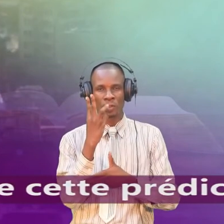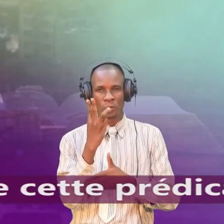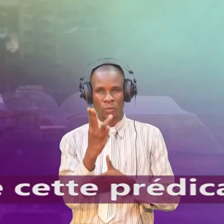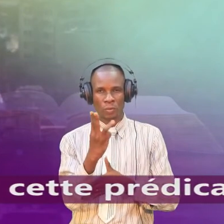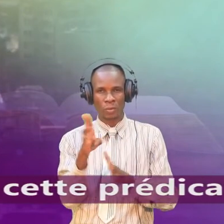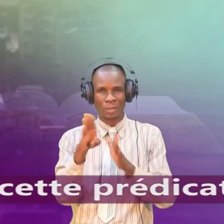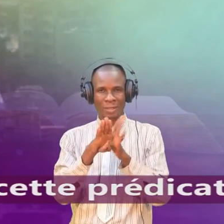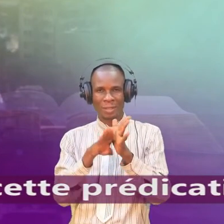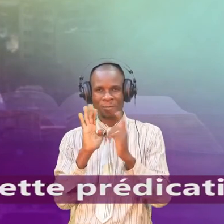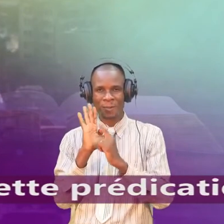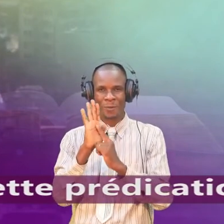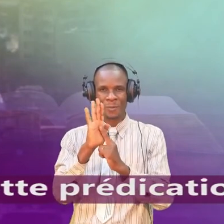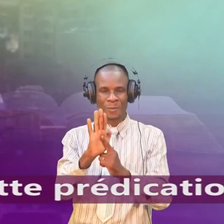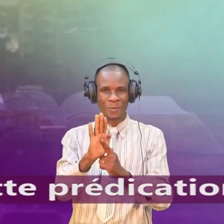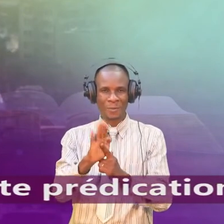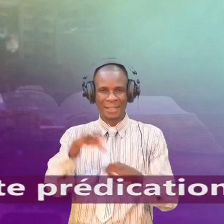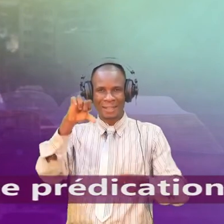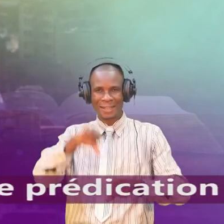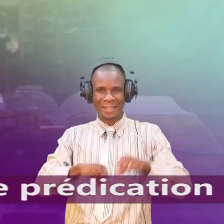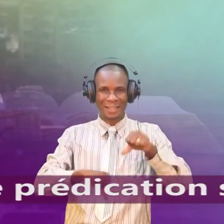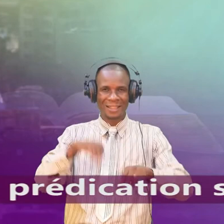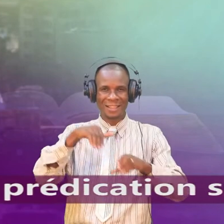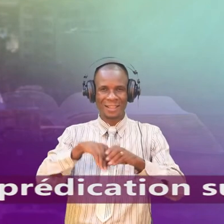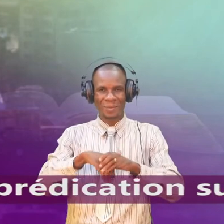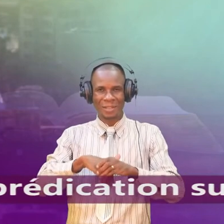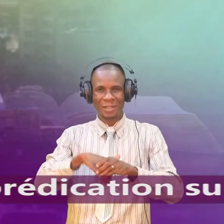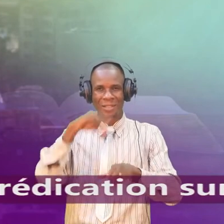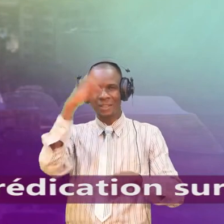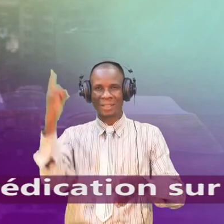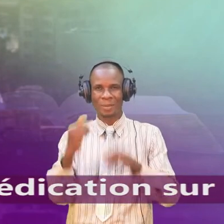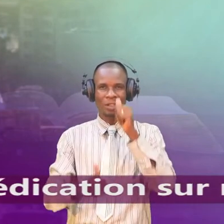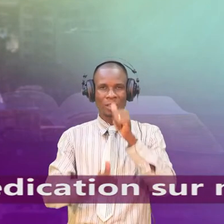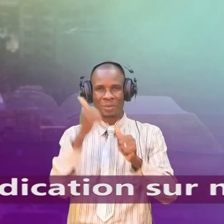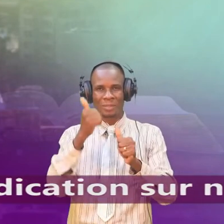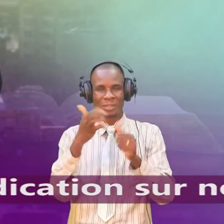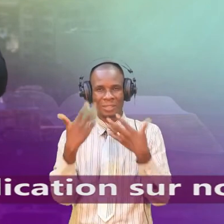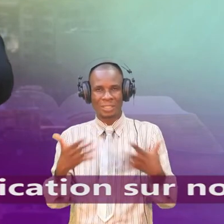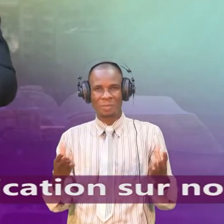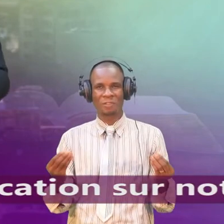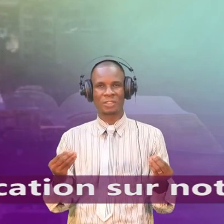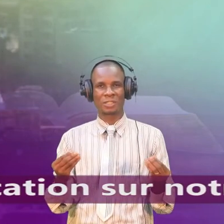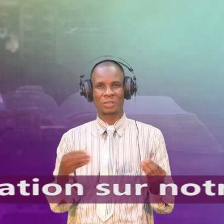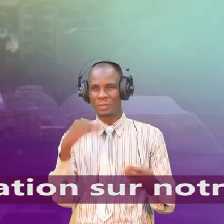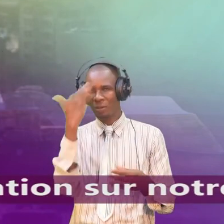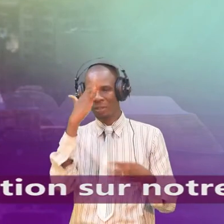Mungu alipenda pia aweze kushinda nguvu za giza.